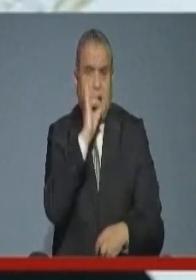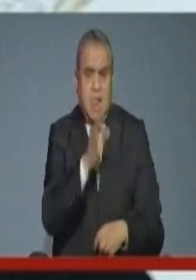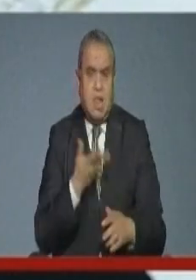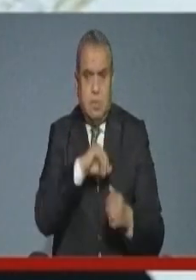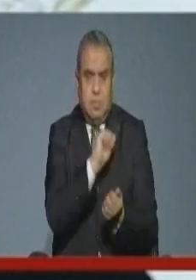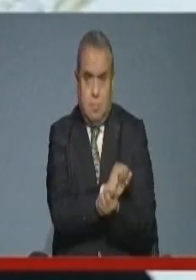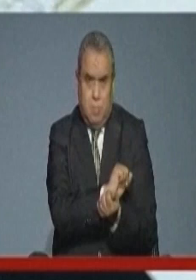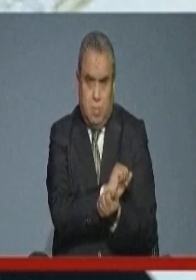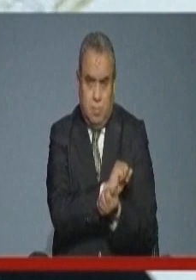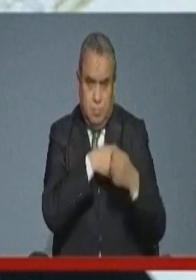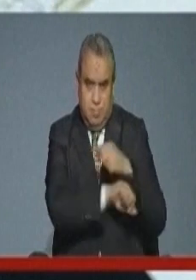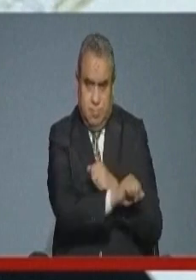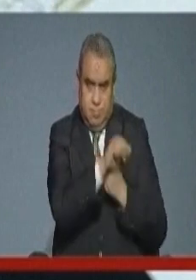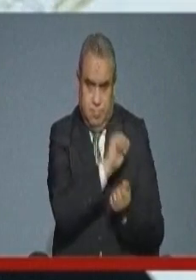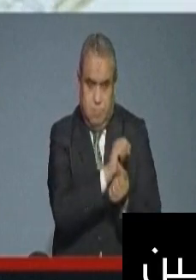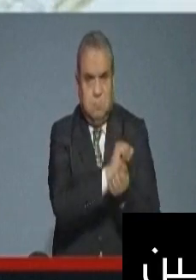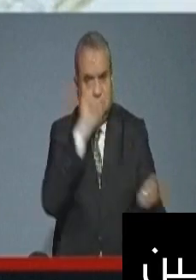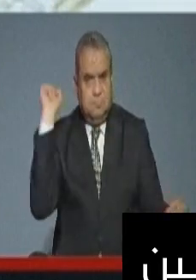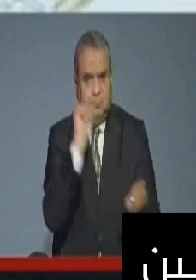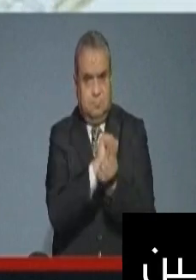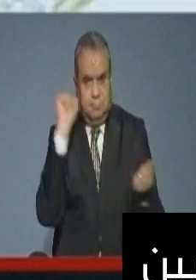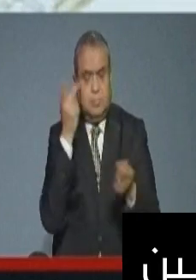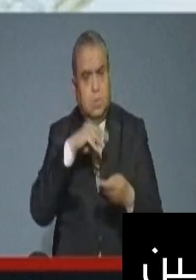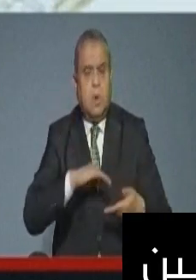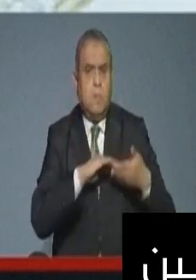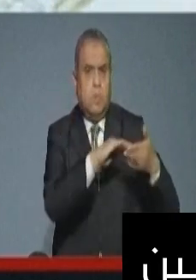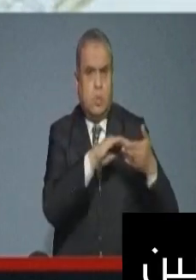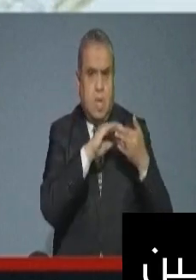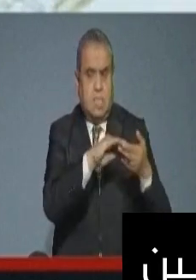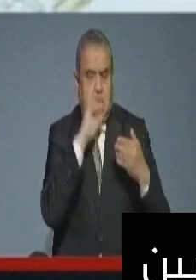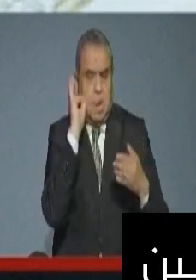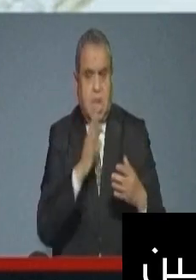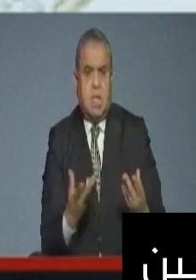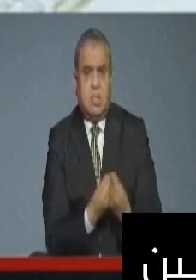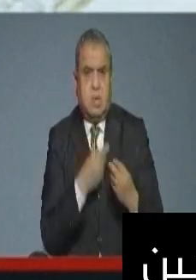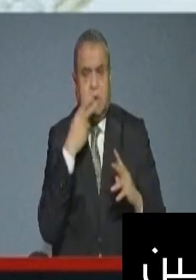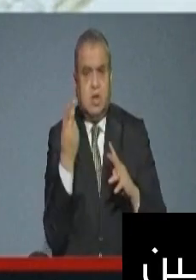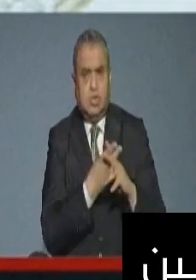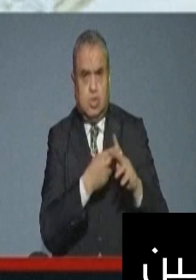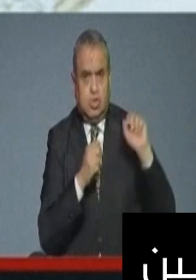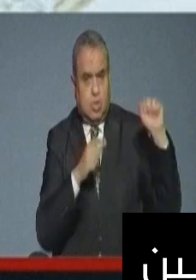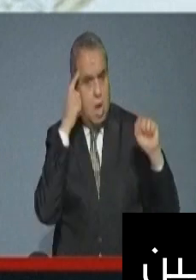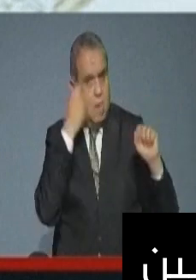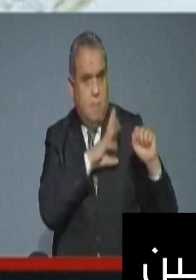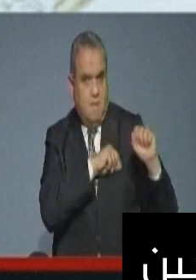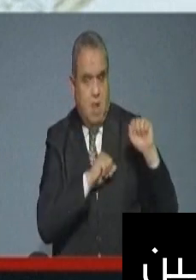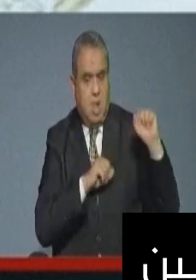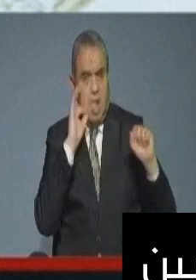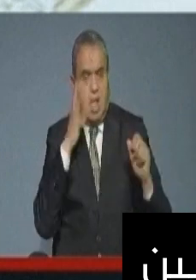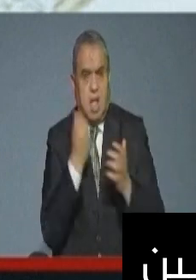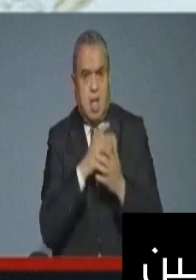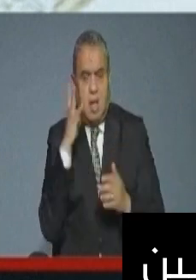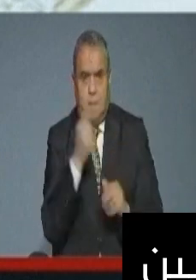سراح الرهائن والمسجونين وادخال المساعدات للقطاع باكبر حجم ممكن حفاظا على